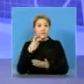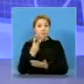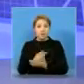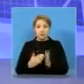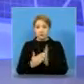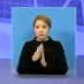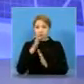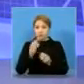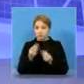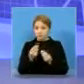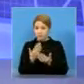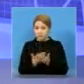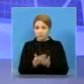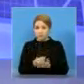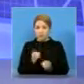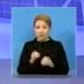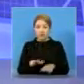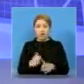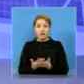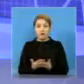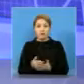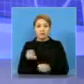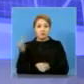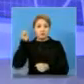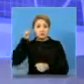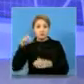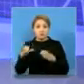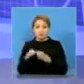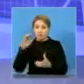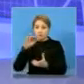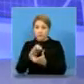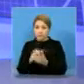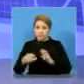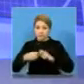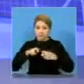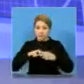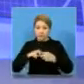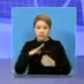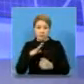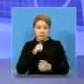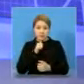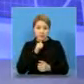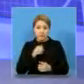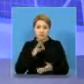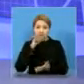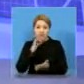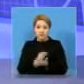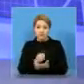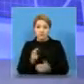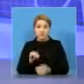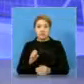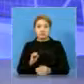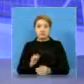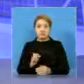рост тарифов за вывоз пищевых отходов. Наша съемочная группа ознакомилась с проблемой и попыталась получить ответ у коммунальщиков.